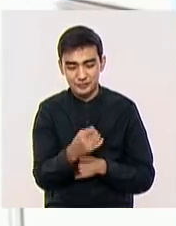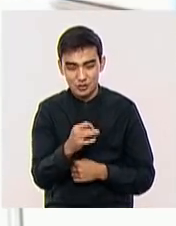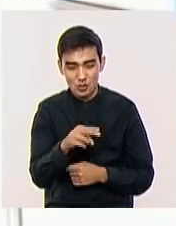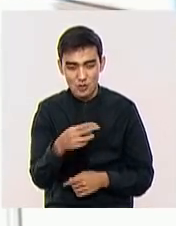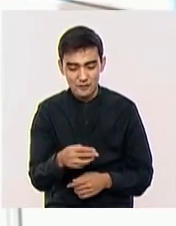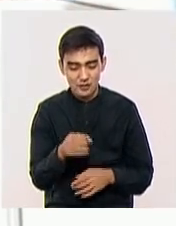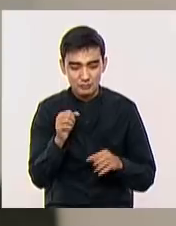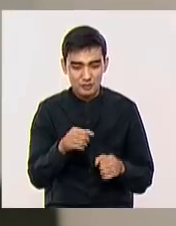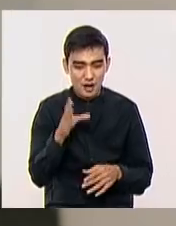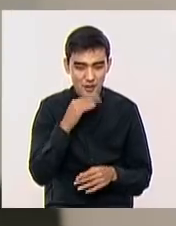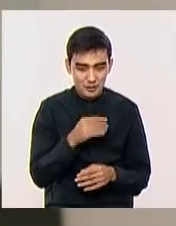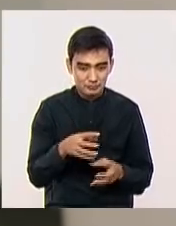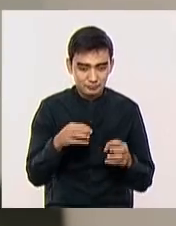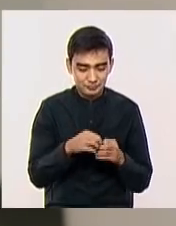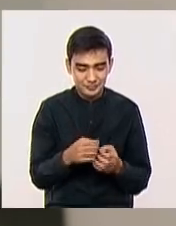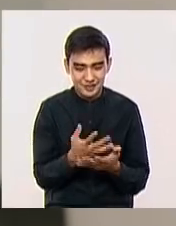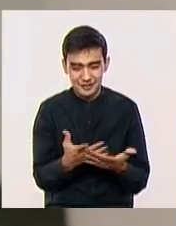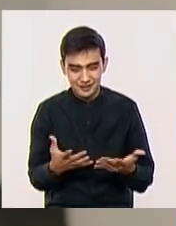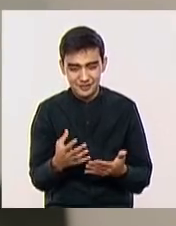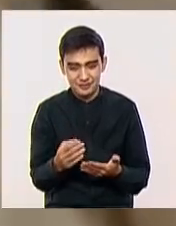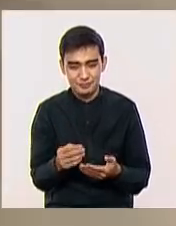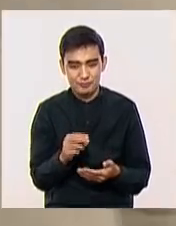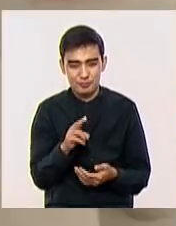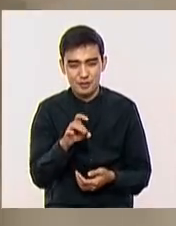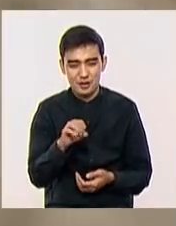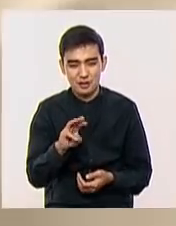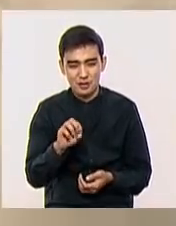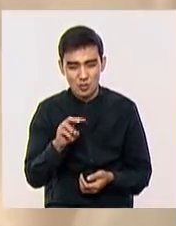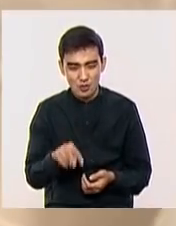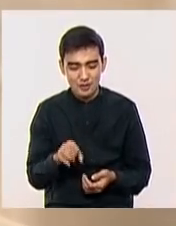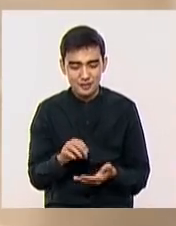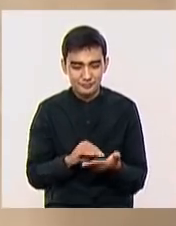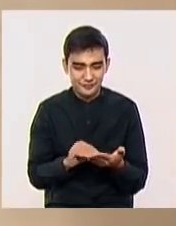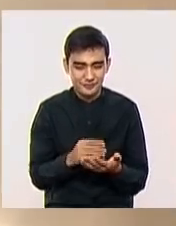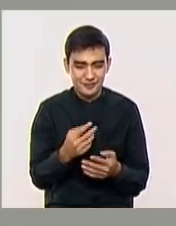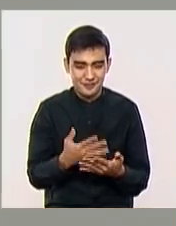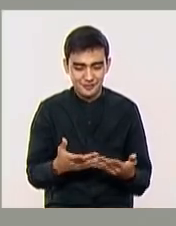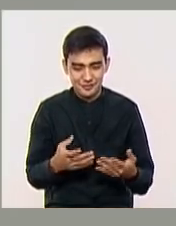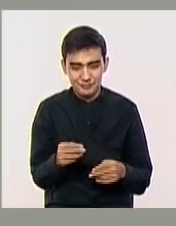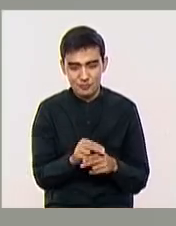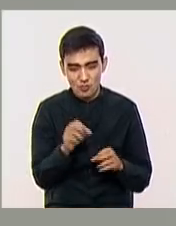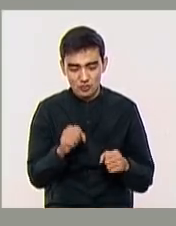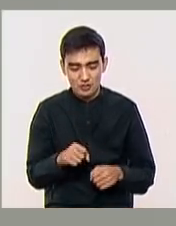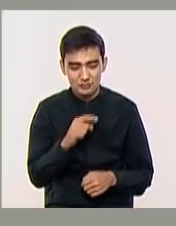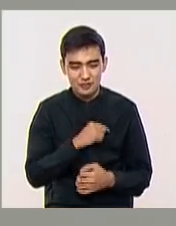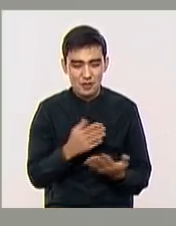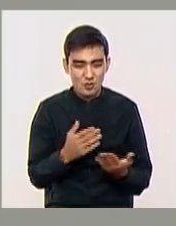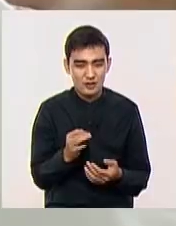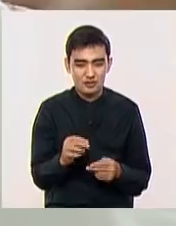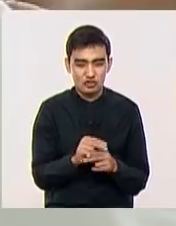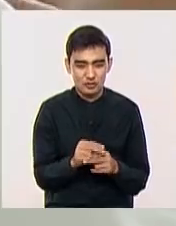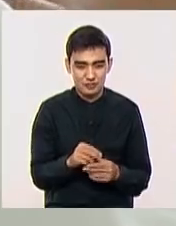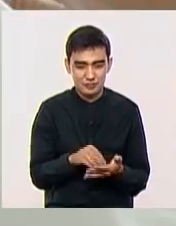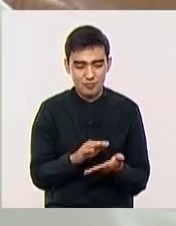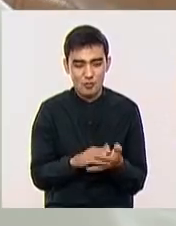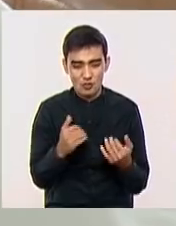ковид может скомбинировать несколько клинических протоколов в зависимости от индивидуальных особенностей больного, назначить лечение. При